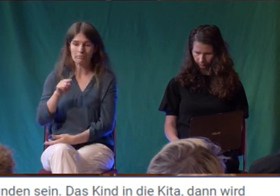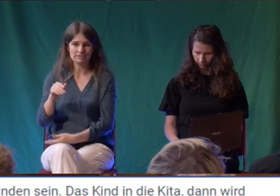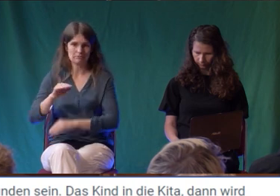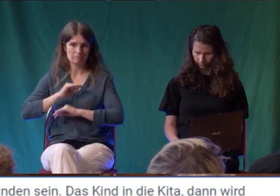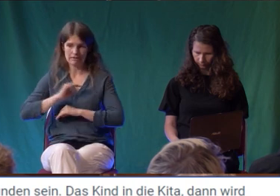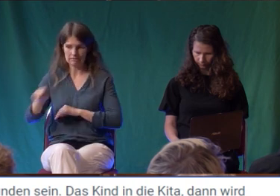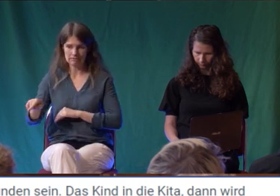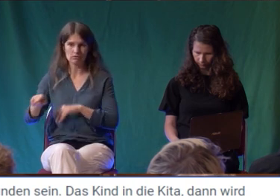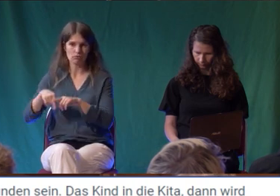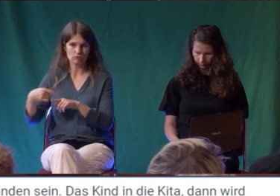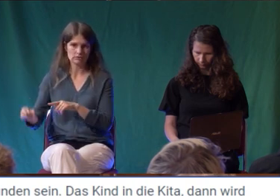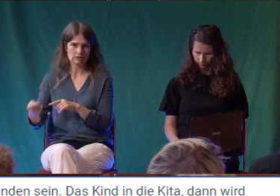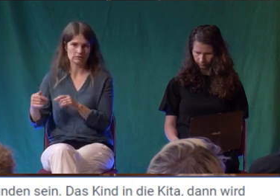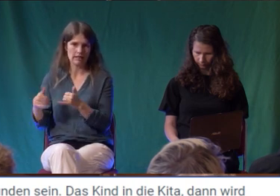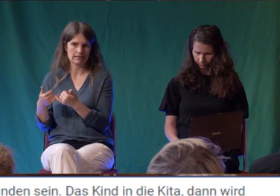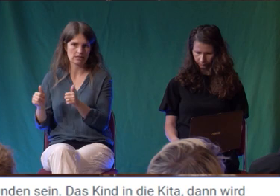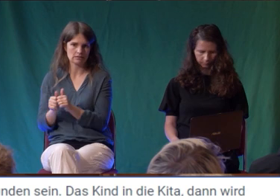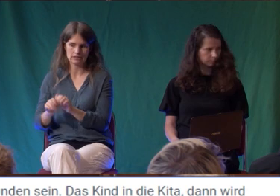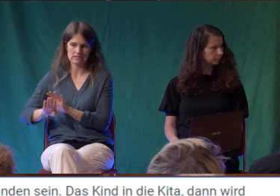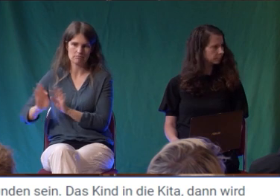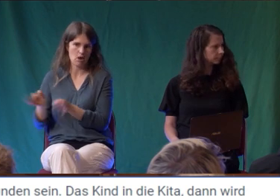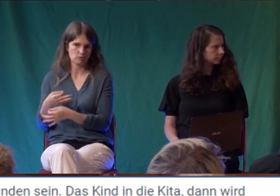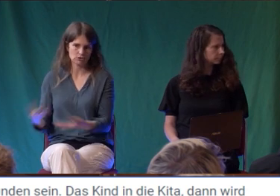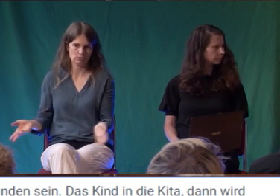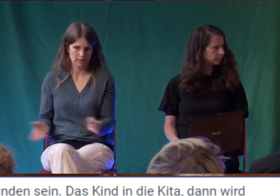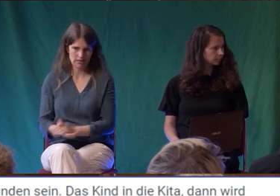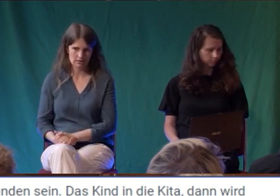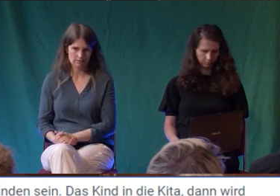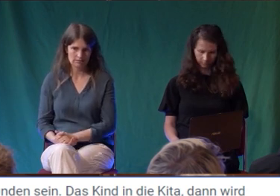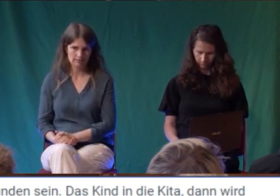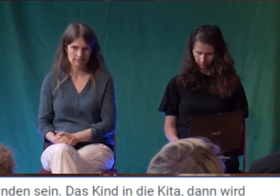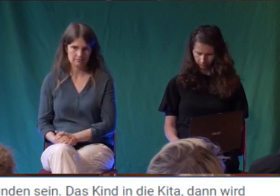abends und dann eben keine elternassistenz mehr benötigt wird